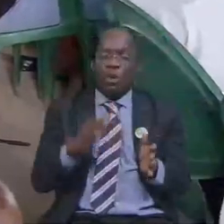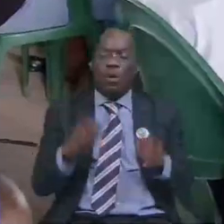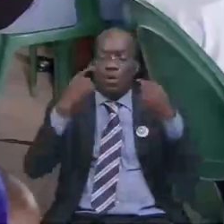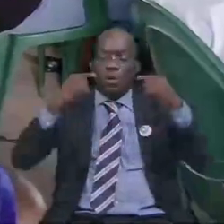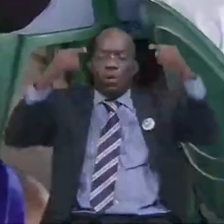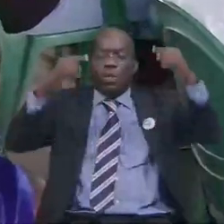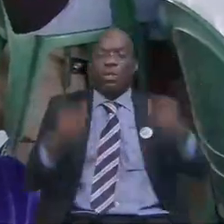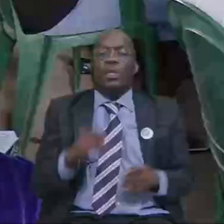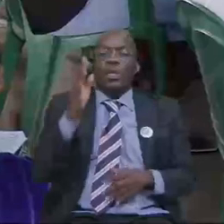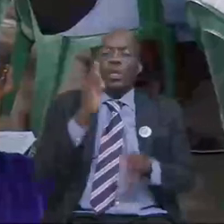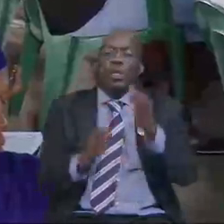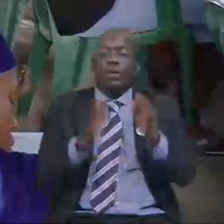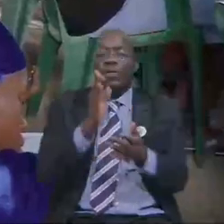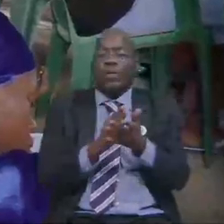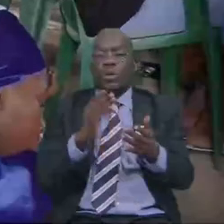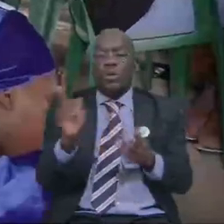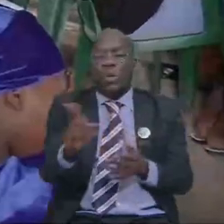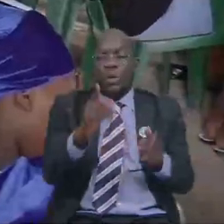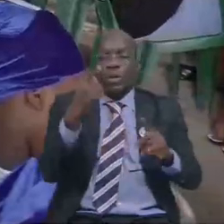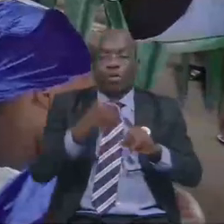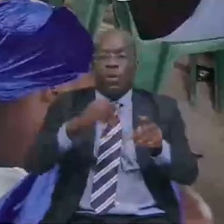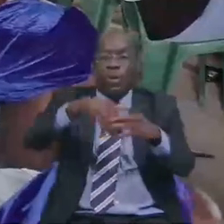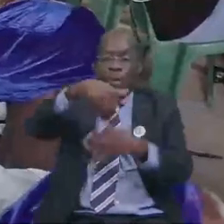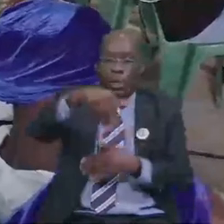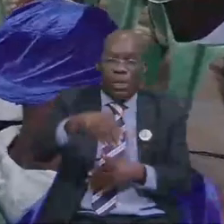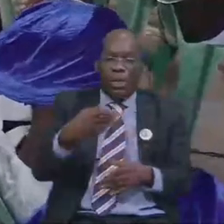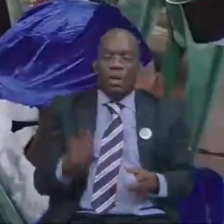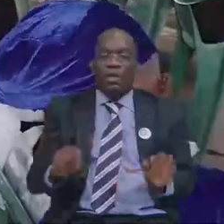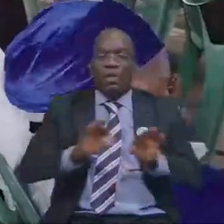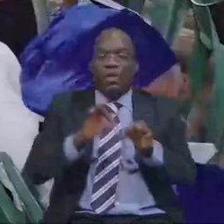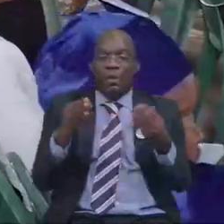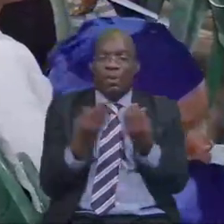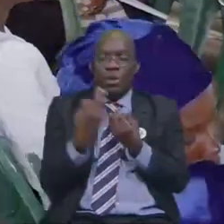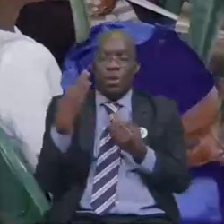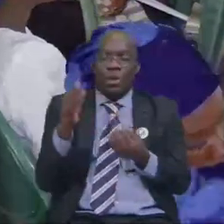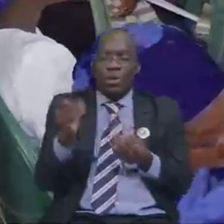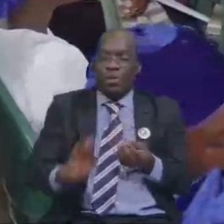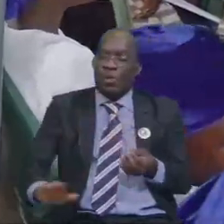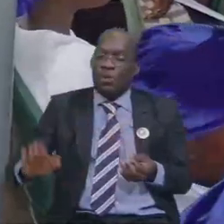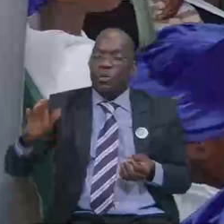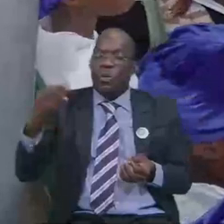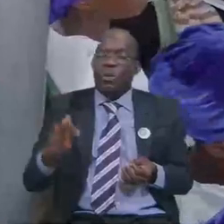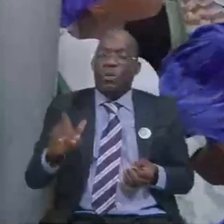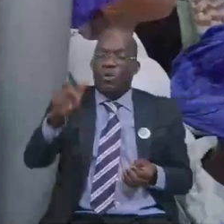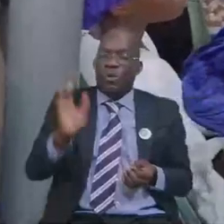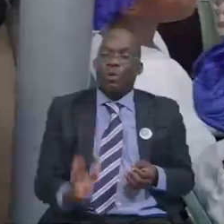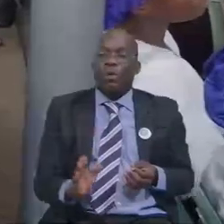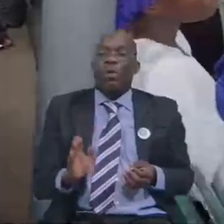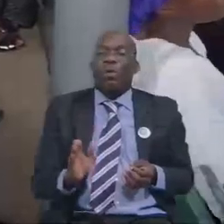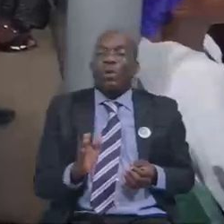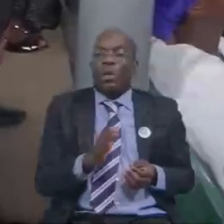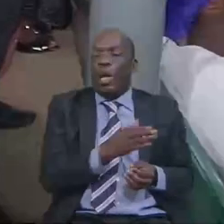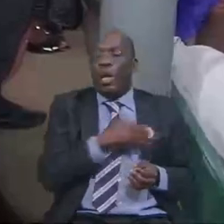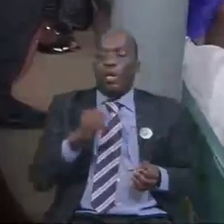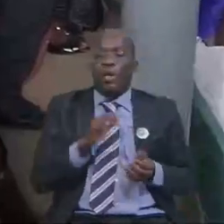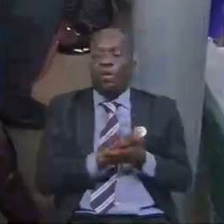de dehors la femme des enfants de Dieu Sylvain et regarde